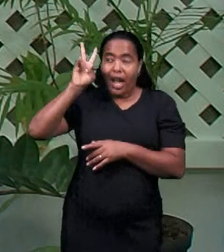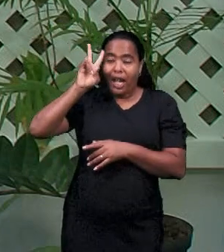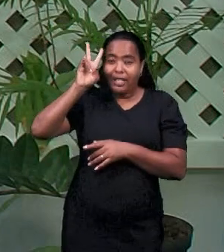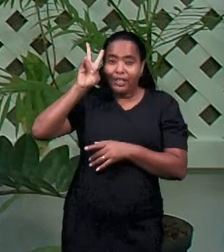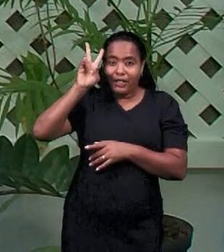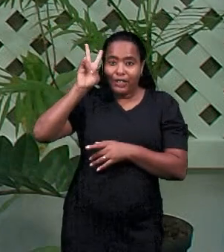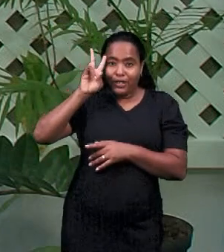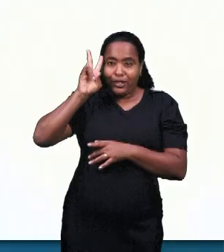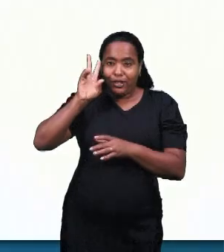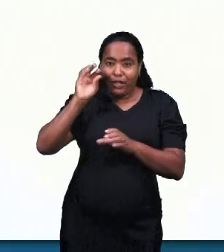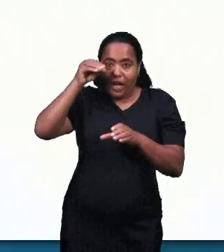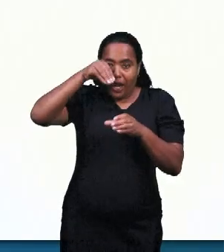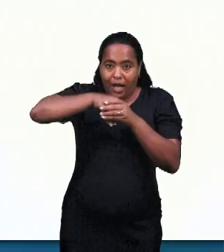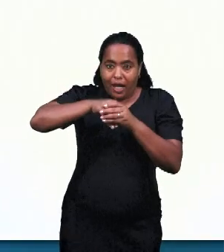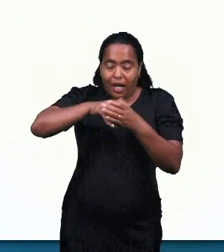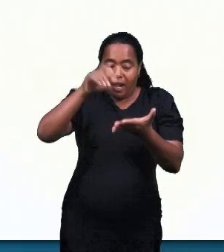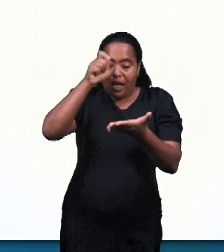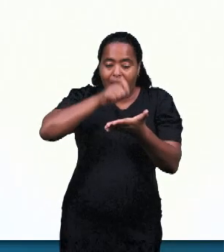enregistrées